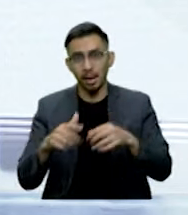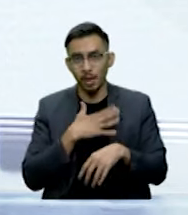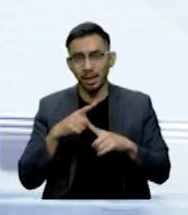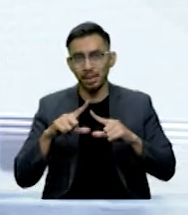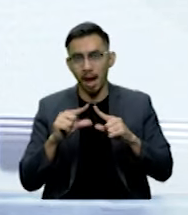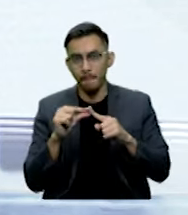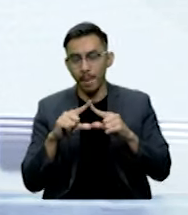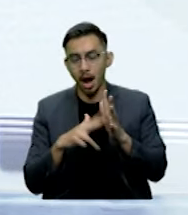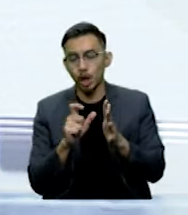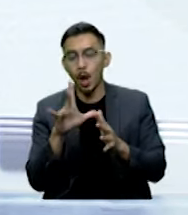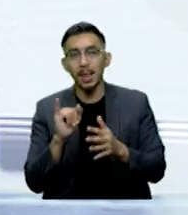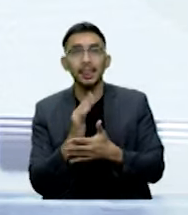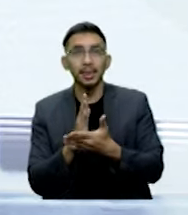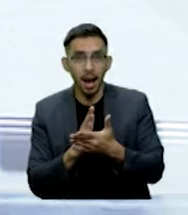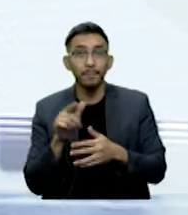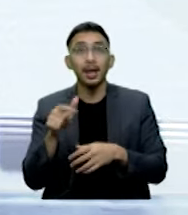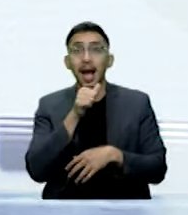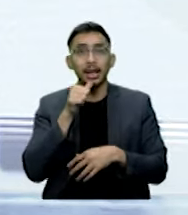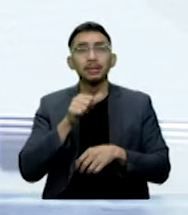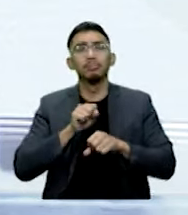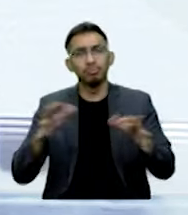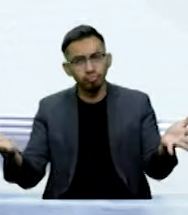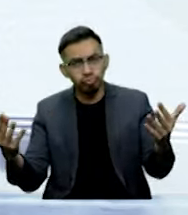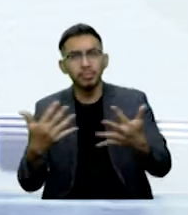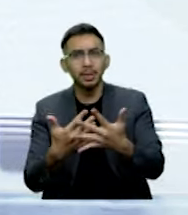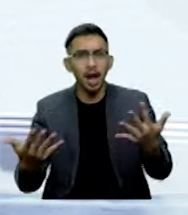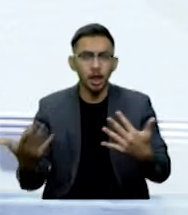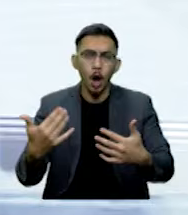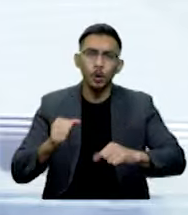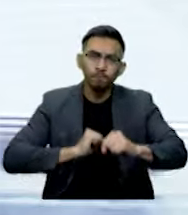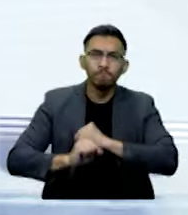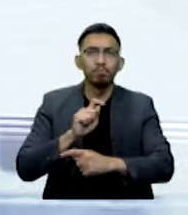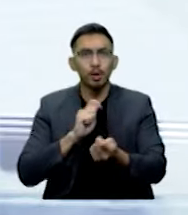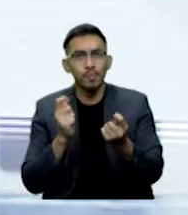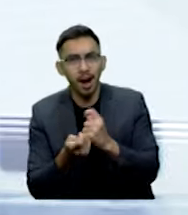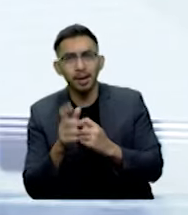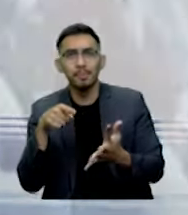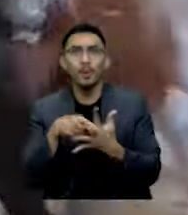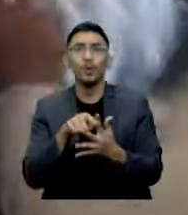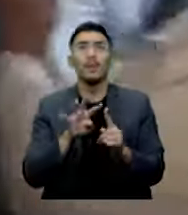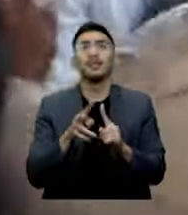Sumatera Utara. Anies kembali mengajak masyarakat untuk menjadi penggerak perubahan saat pemilu 14 Februari mendatang.